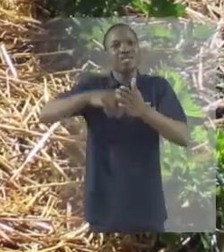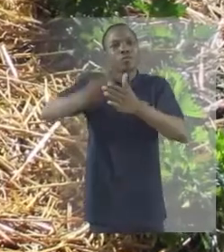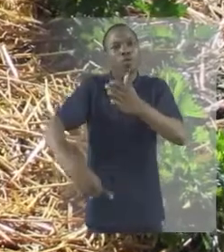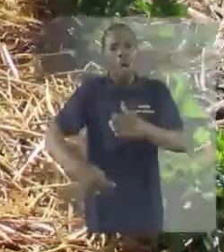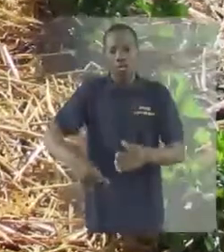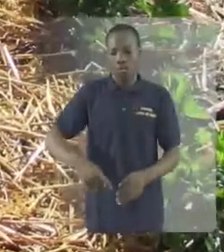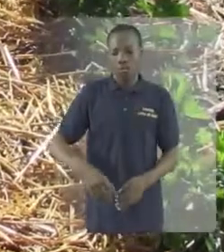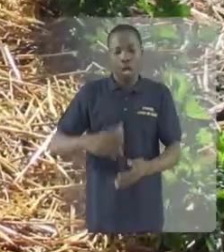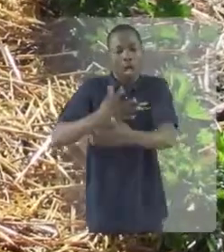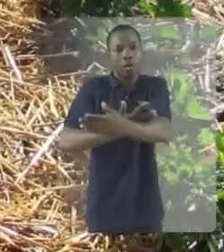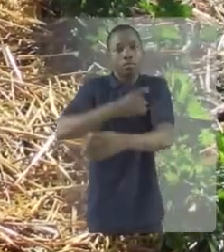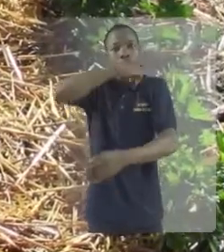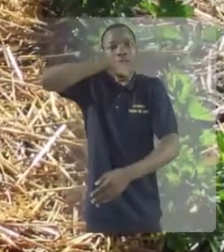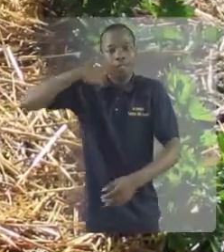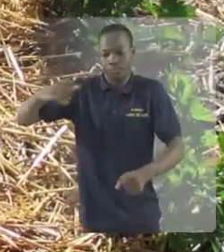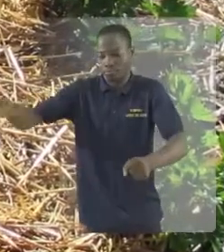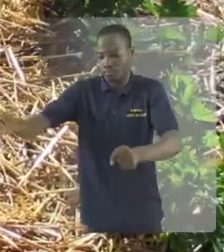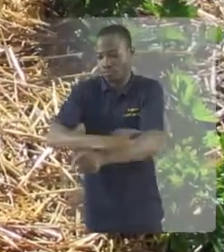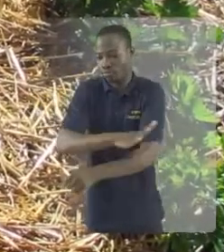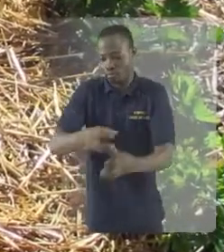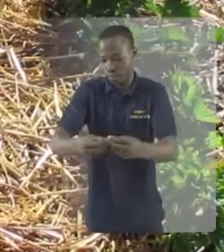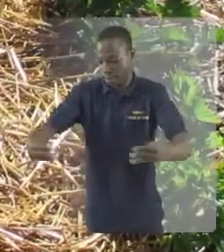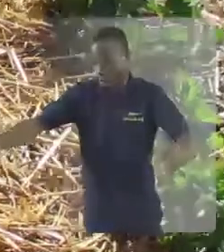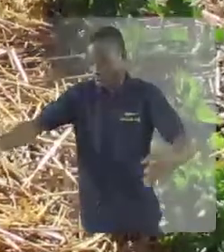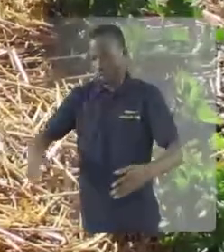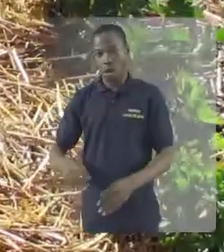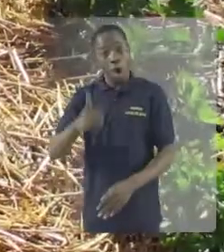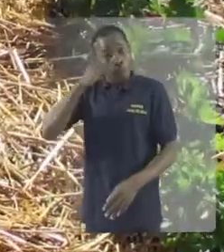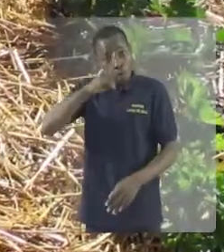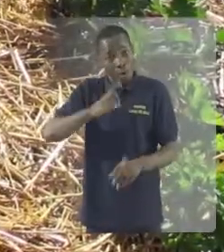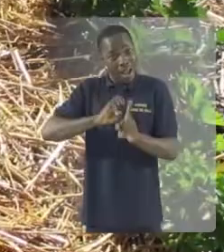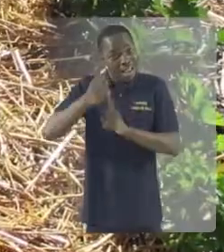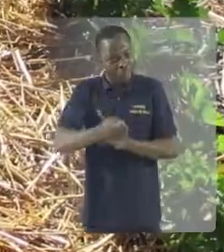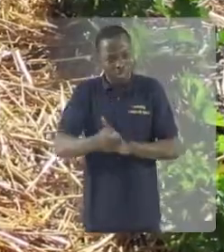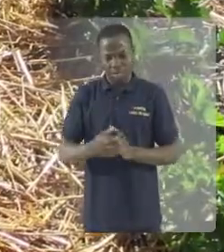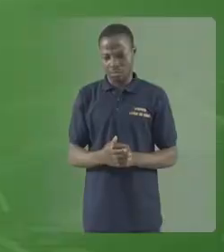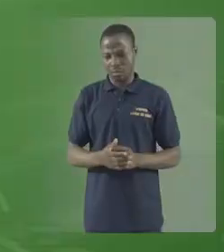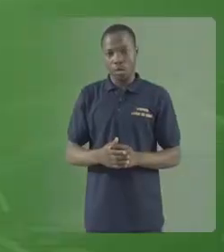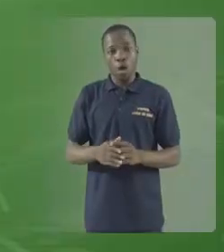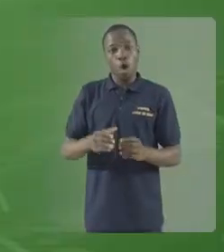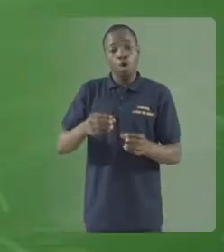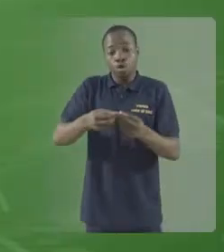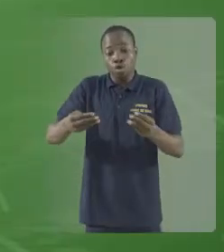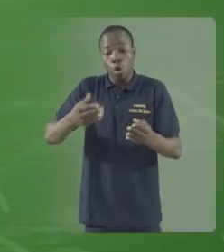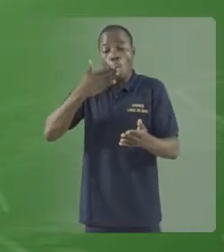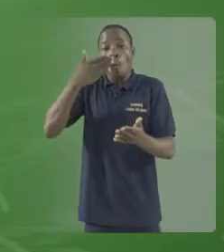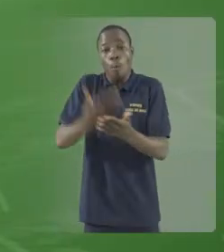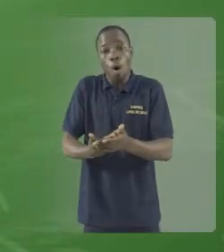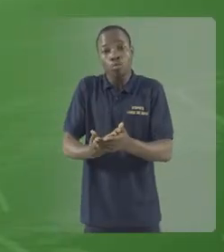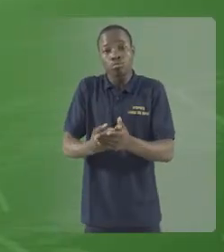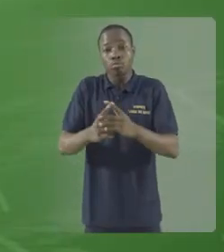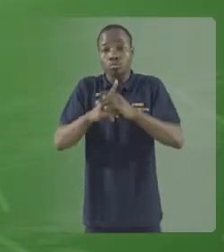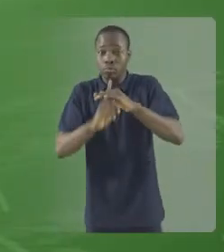sol de paille pour éviter le départ de la partie arable du sol. Ensuite,